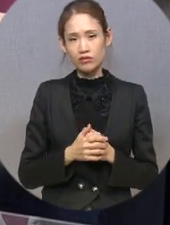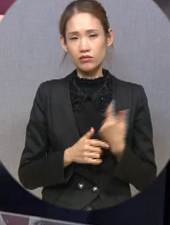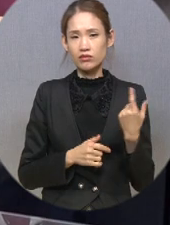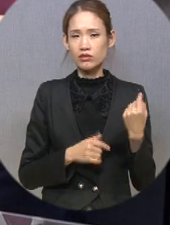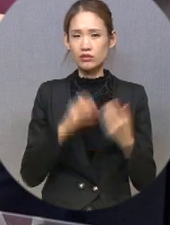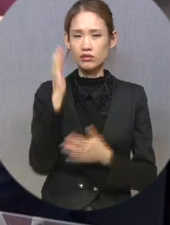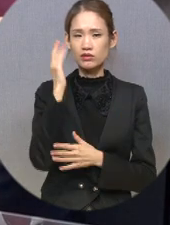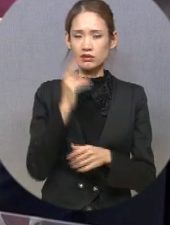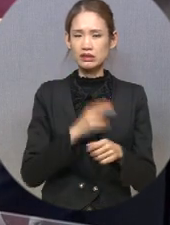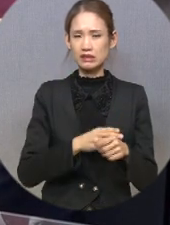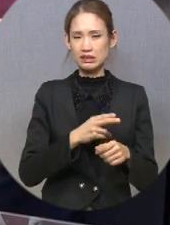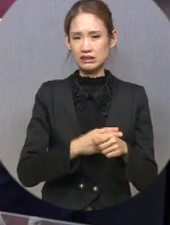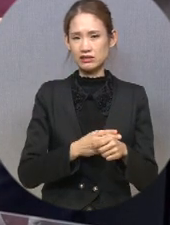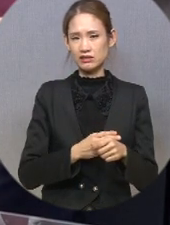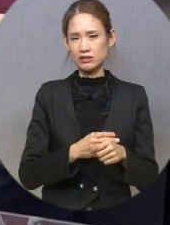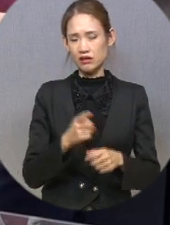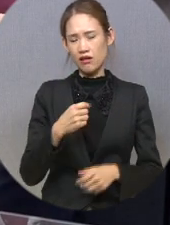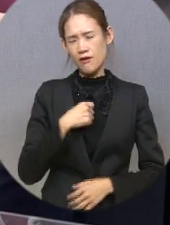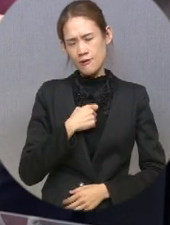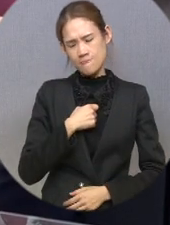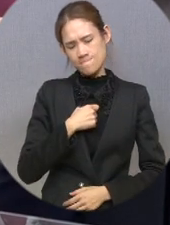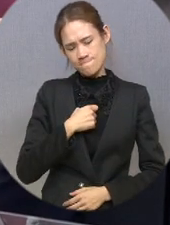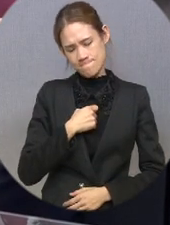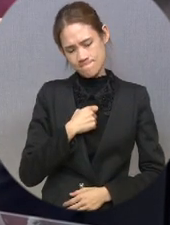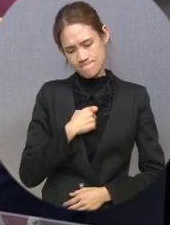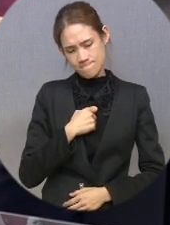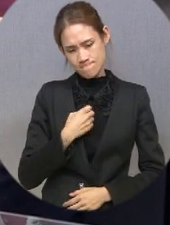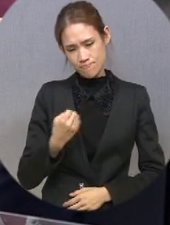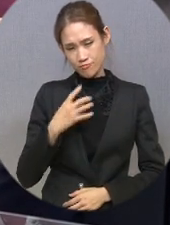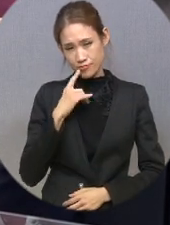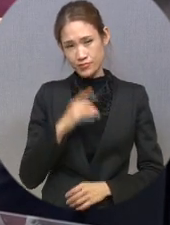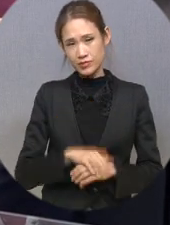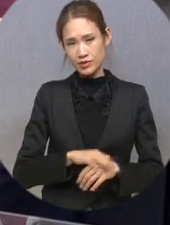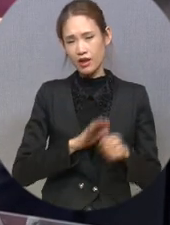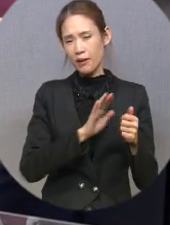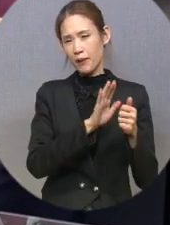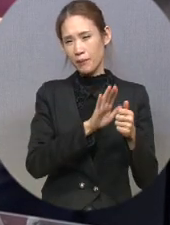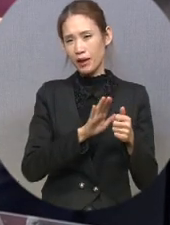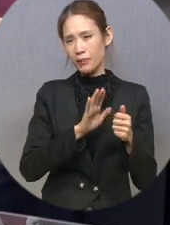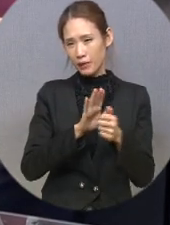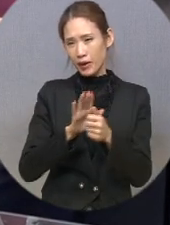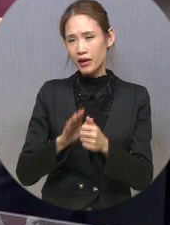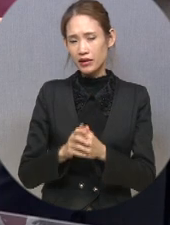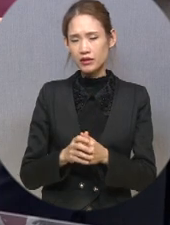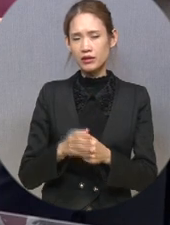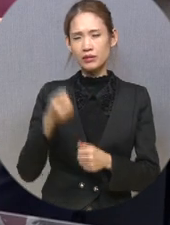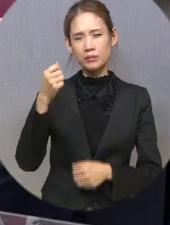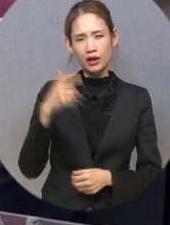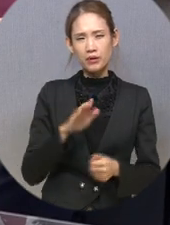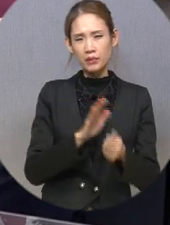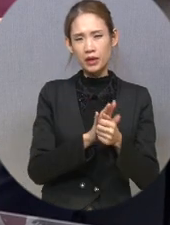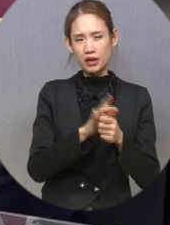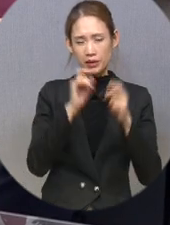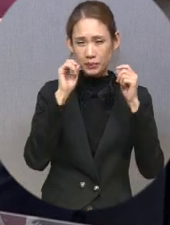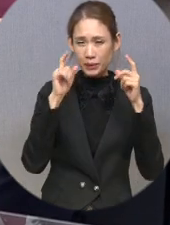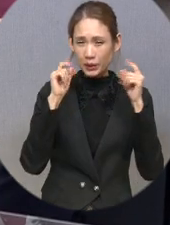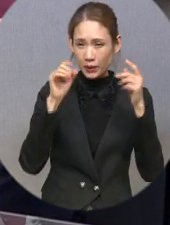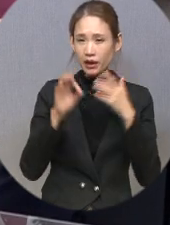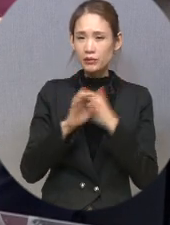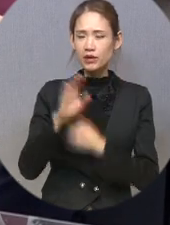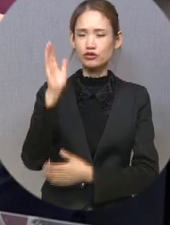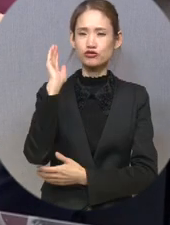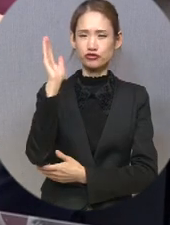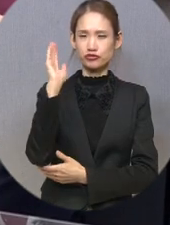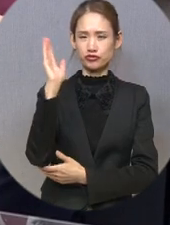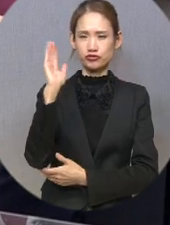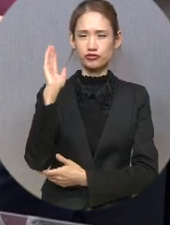교장선생님 정말 속물은 새하지 마세요. 아 제가 안 깨웠겠어요. 몇번 깨우다 보면은 수업을 할 수가